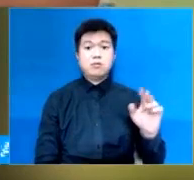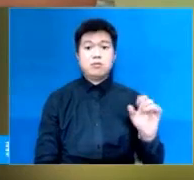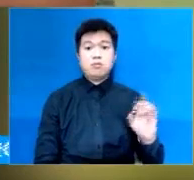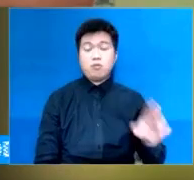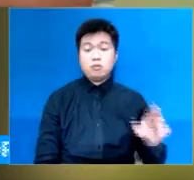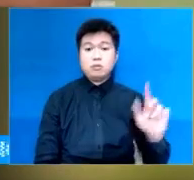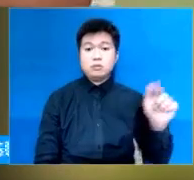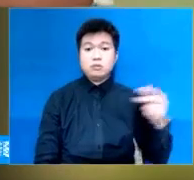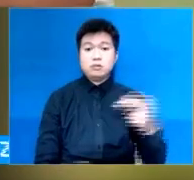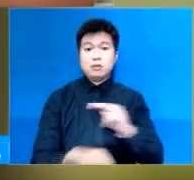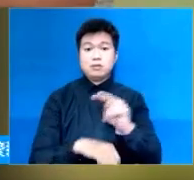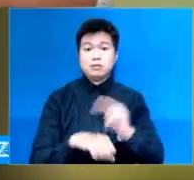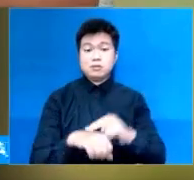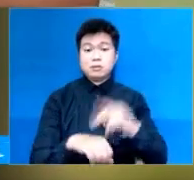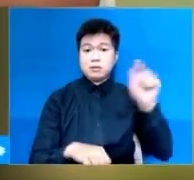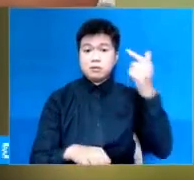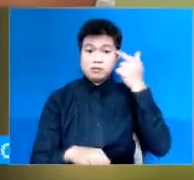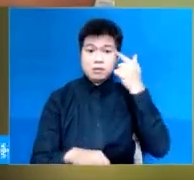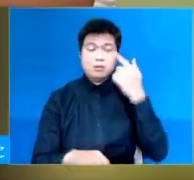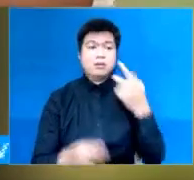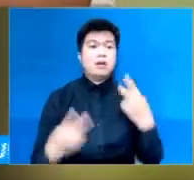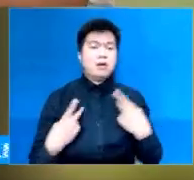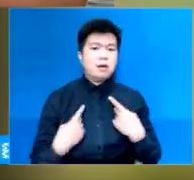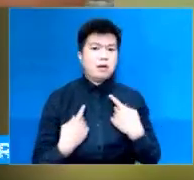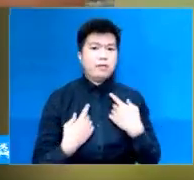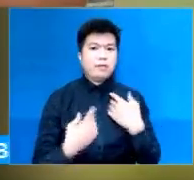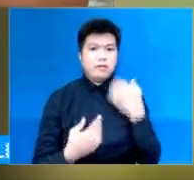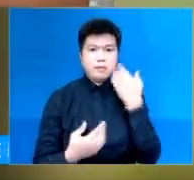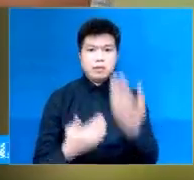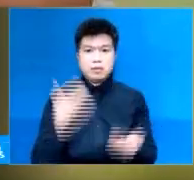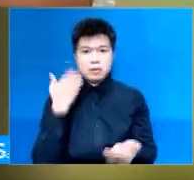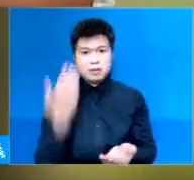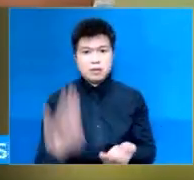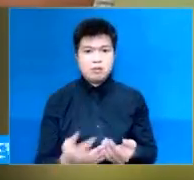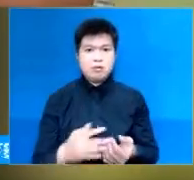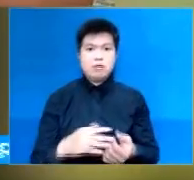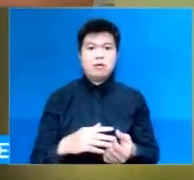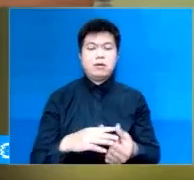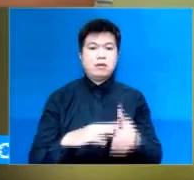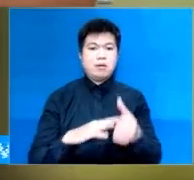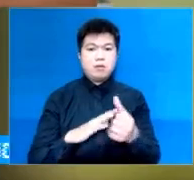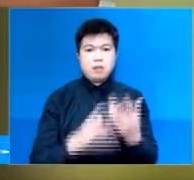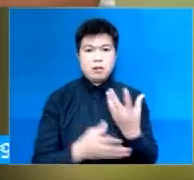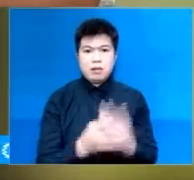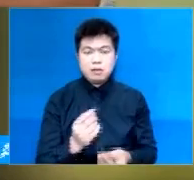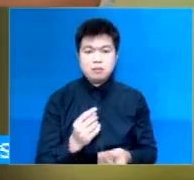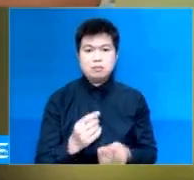mga namatay, meron na mga nawalan. Ano ba, may balita na ba tayo tungkol dyan?